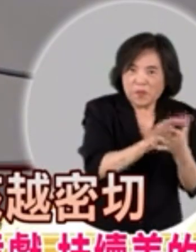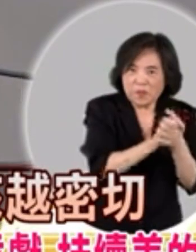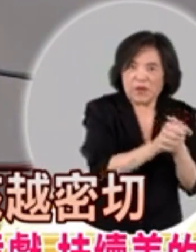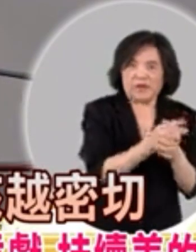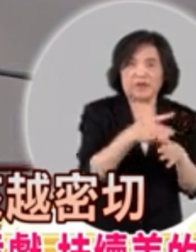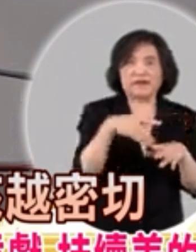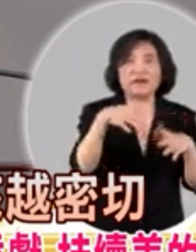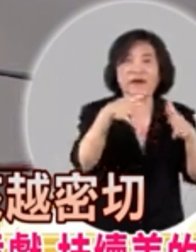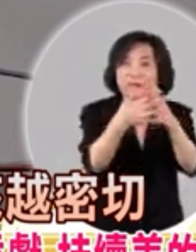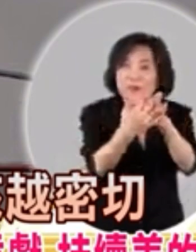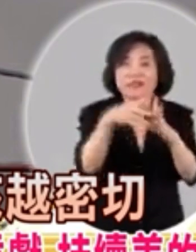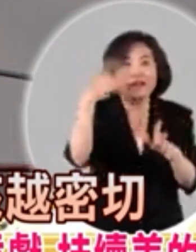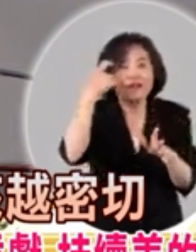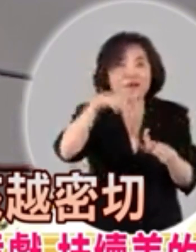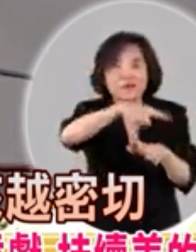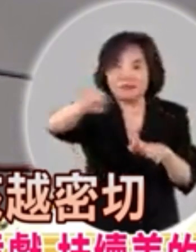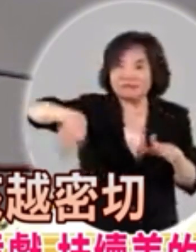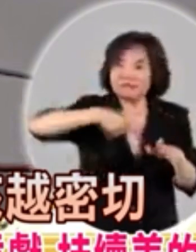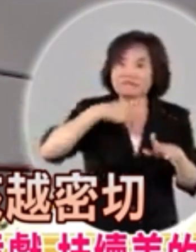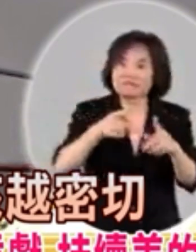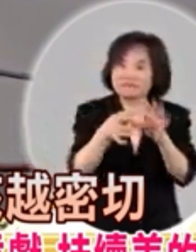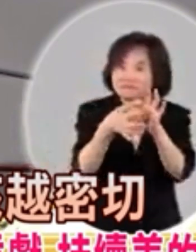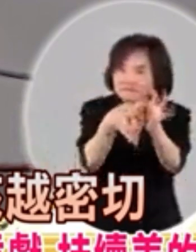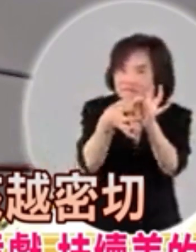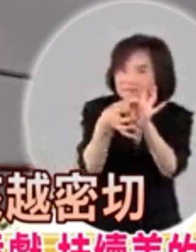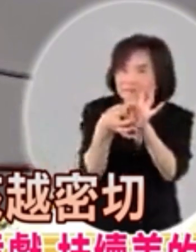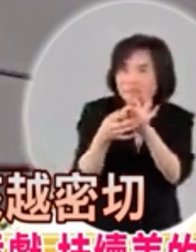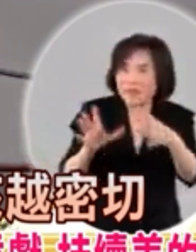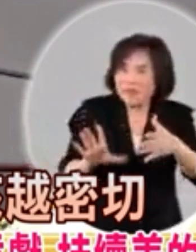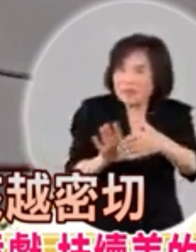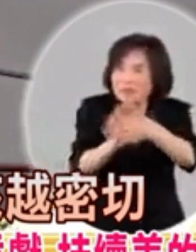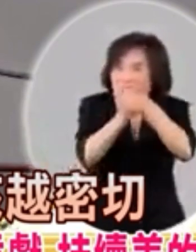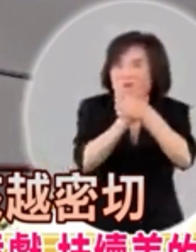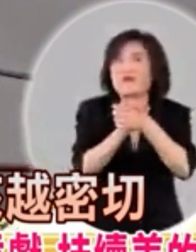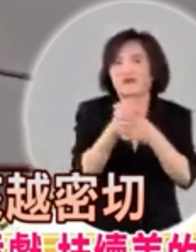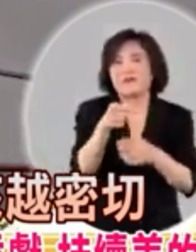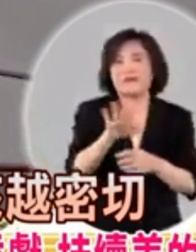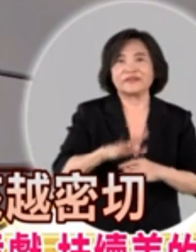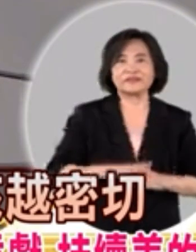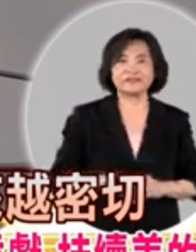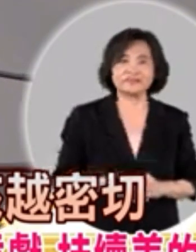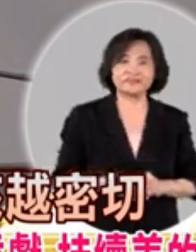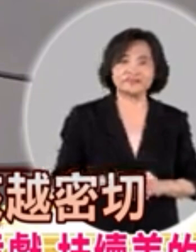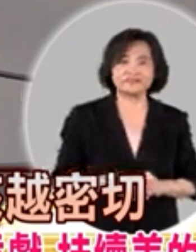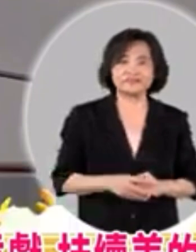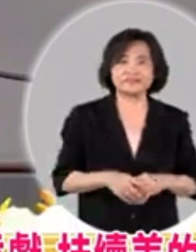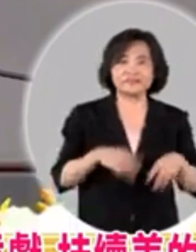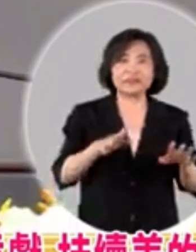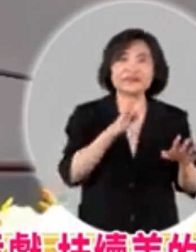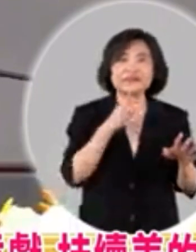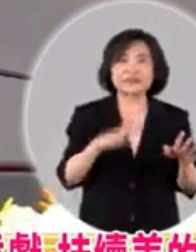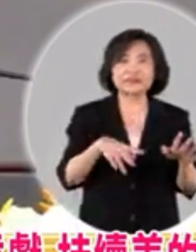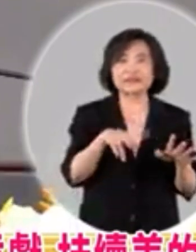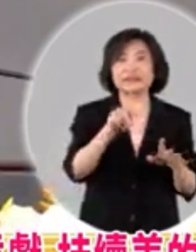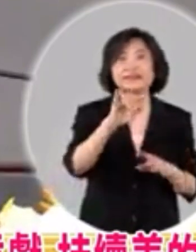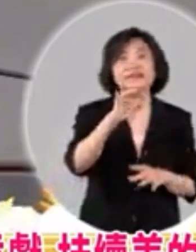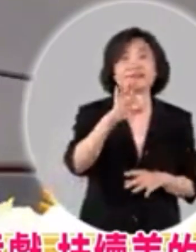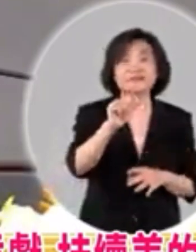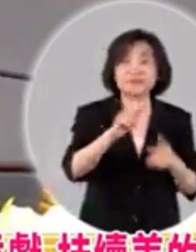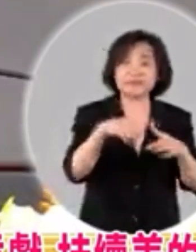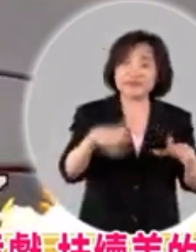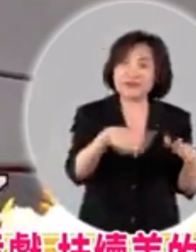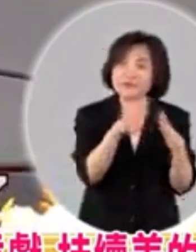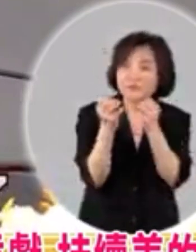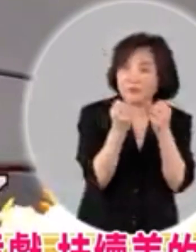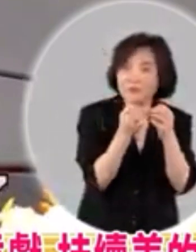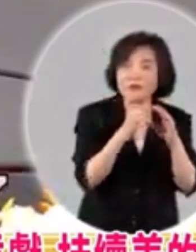欧盟跟我们的关系也越来越密切。 台美 TIFA 复谈了，台